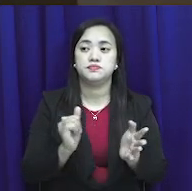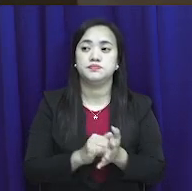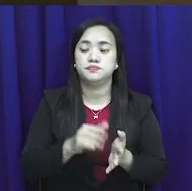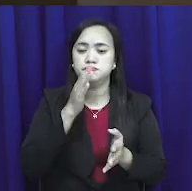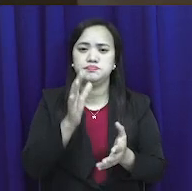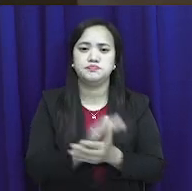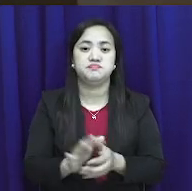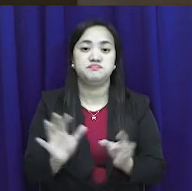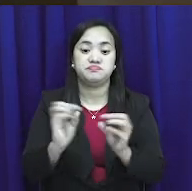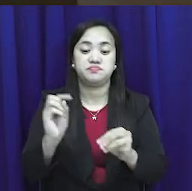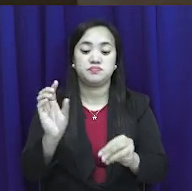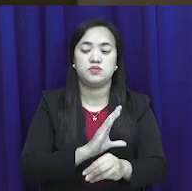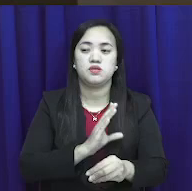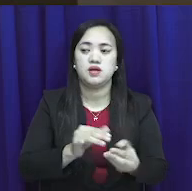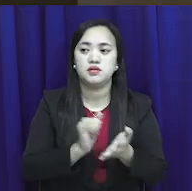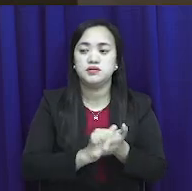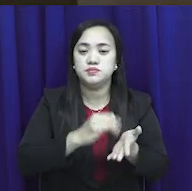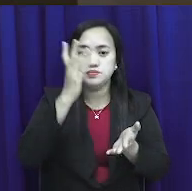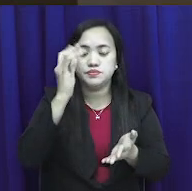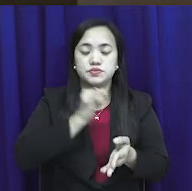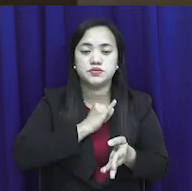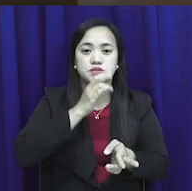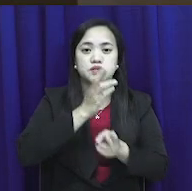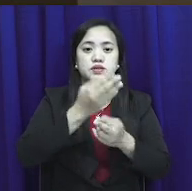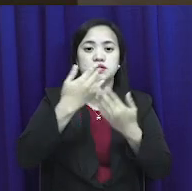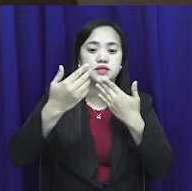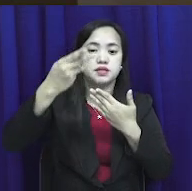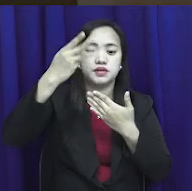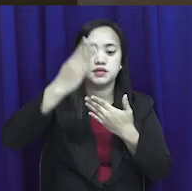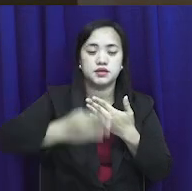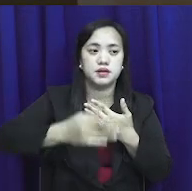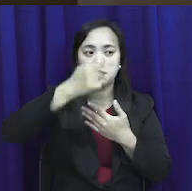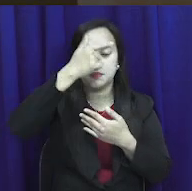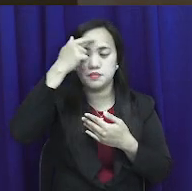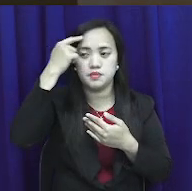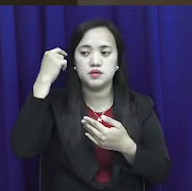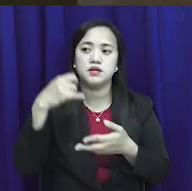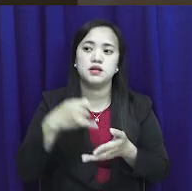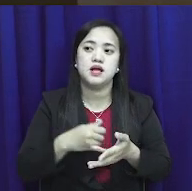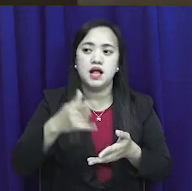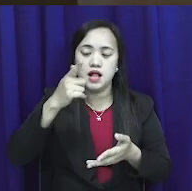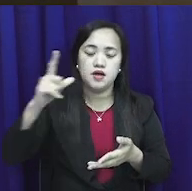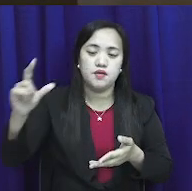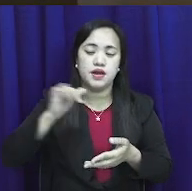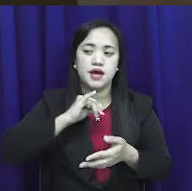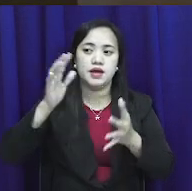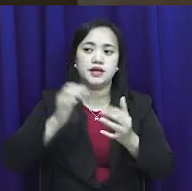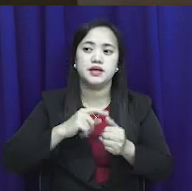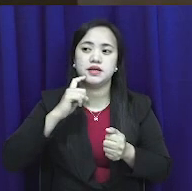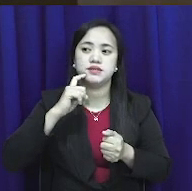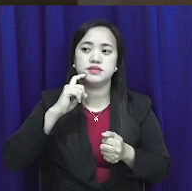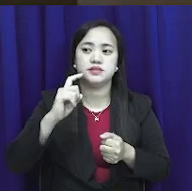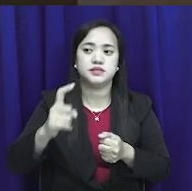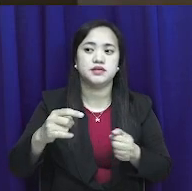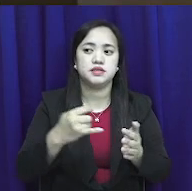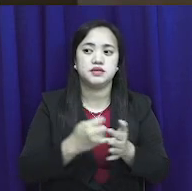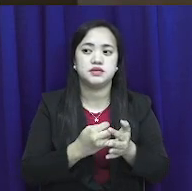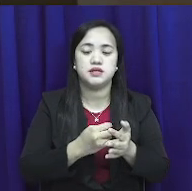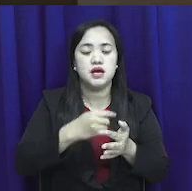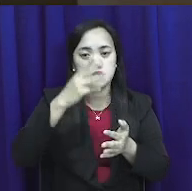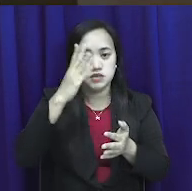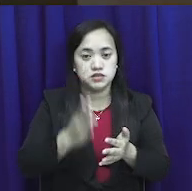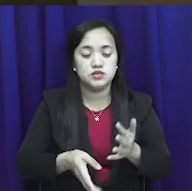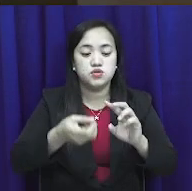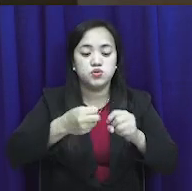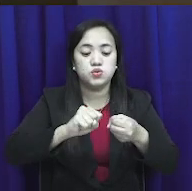mawawala kaya nagpapasalamat ako na ngayon Talaga loudly I can say na talagang pinagpala